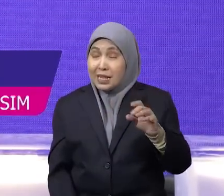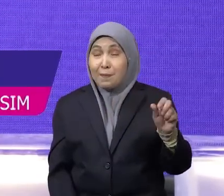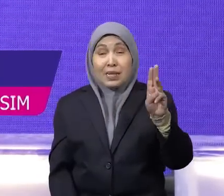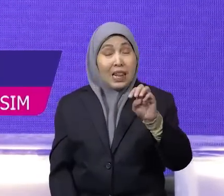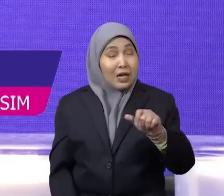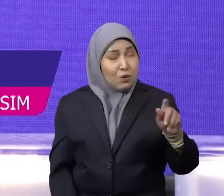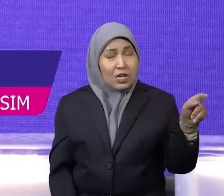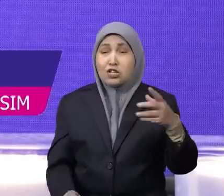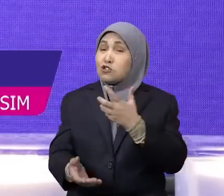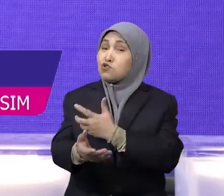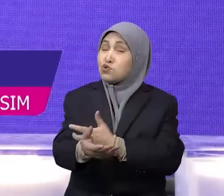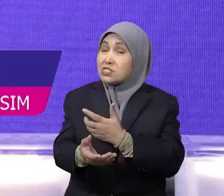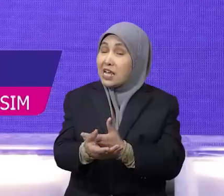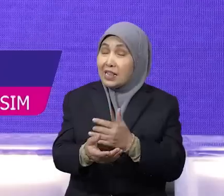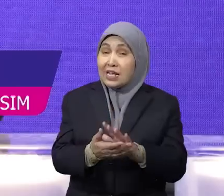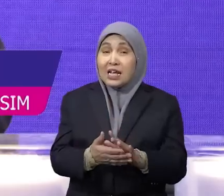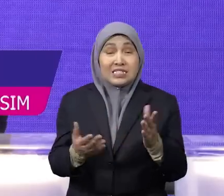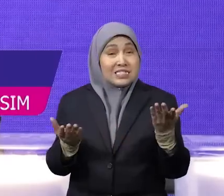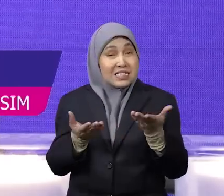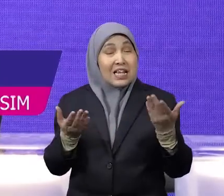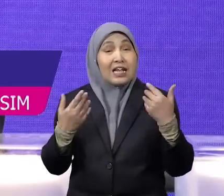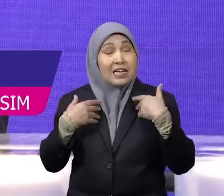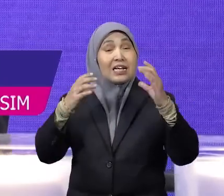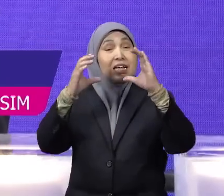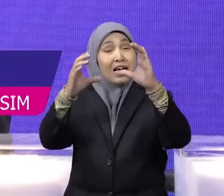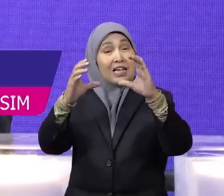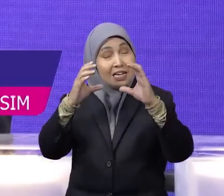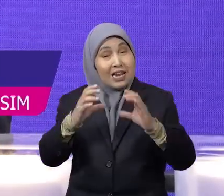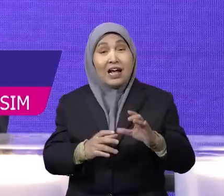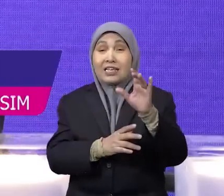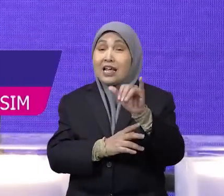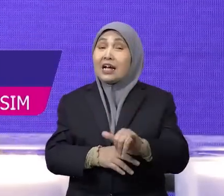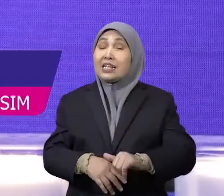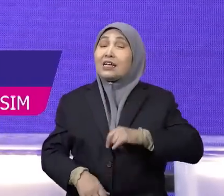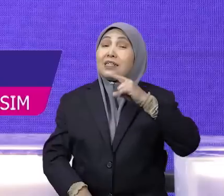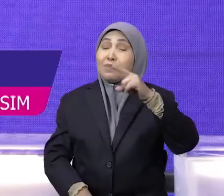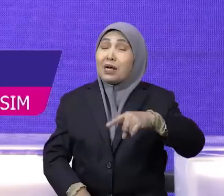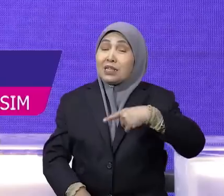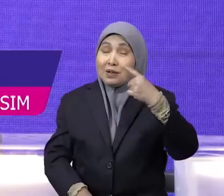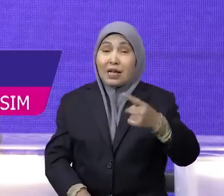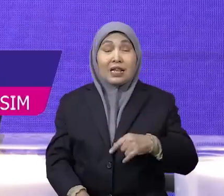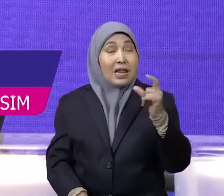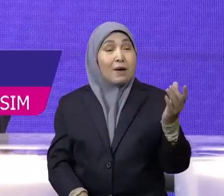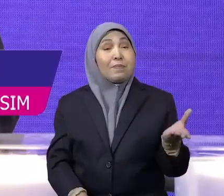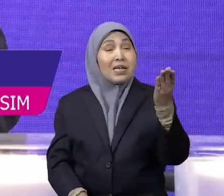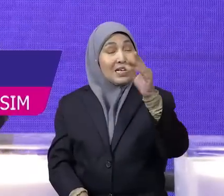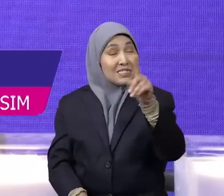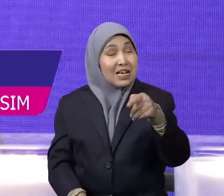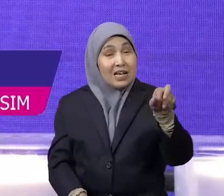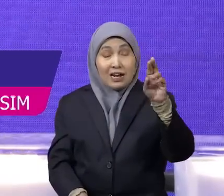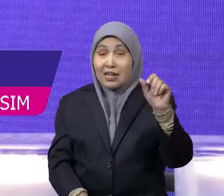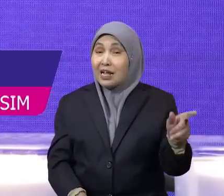ladunka dhurriyatan tayyibah. Kat sini adalah kaedah yang diungkapkan oleh Nabi Zakaria, yang mana